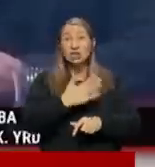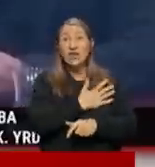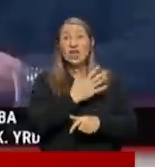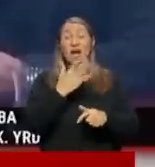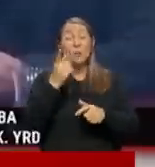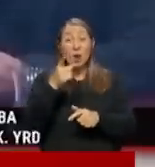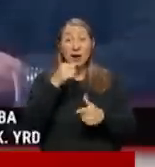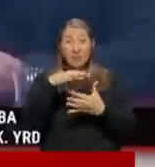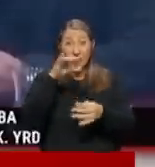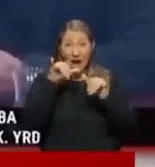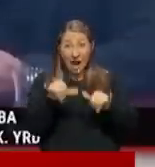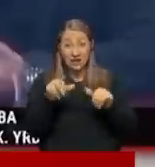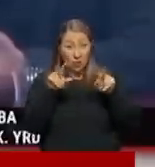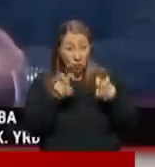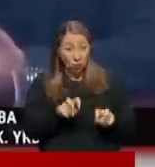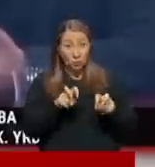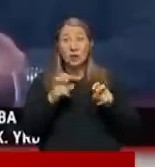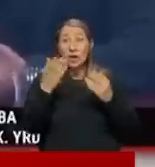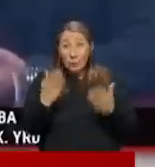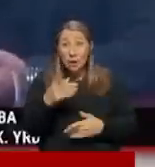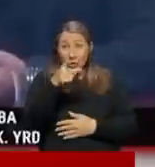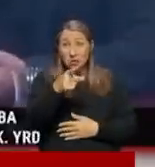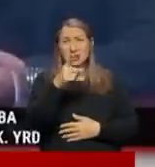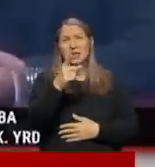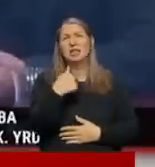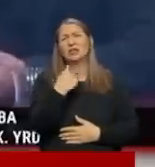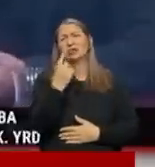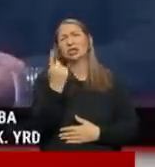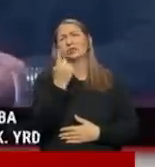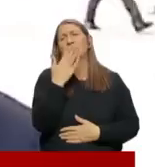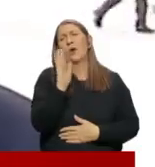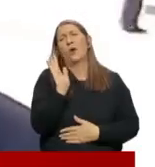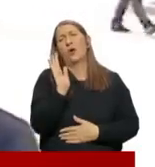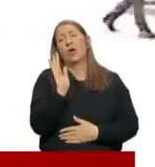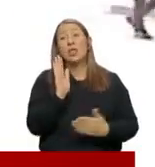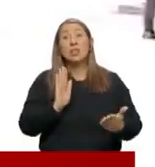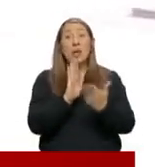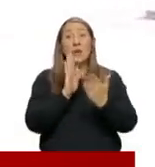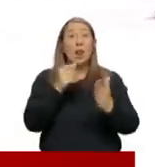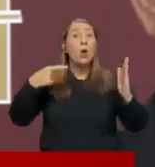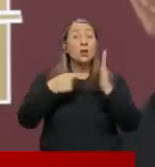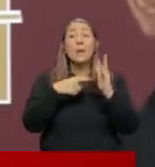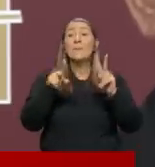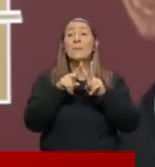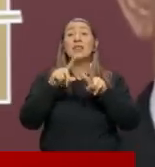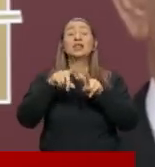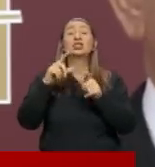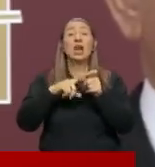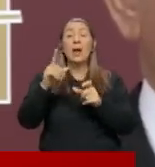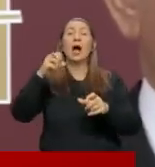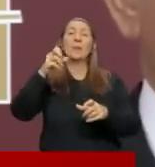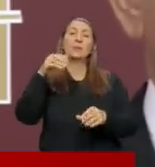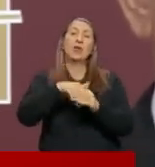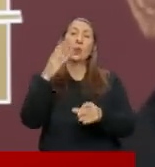haysiyetine bu adamla aynı sıralarda oturmayı yediriyorsan sana benim hiç sözüm yok. Tepkilerin odağındaki Mehmet Ali Çelebi artık AK